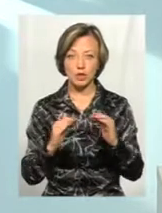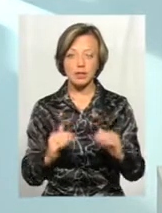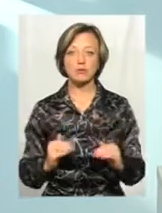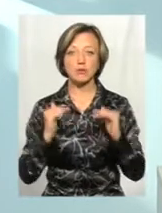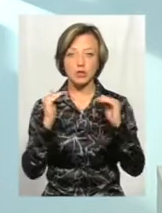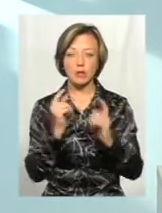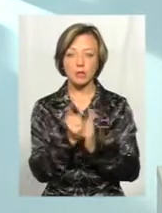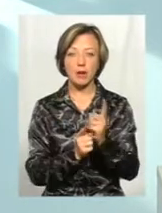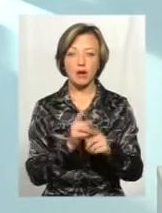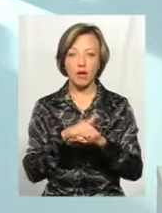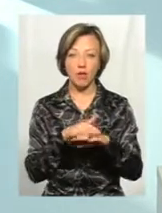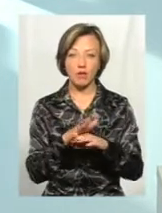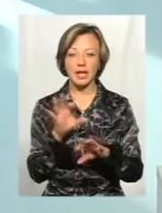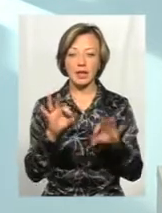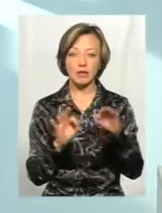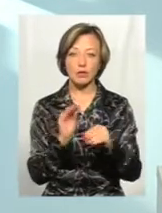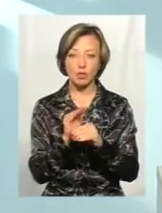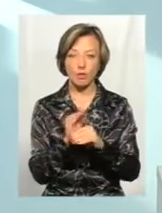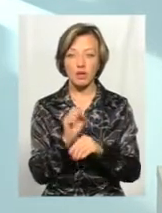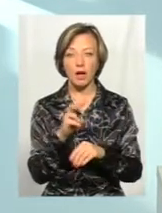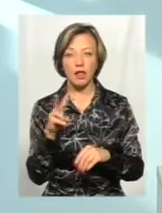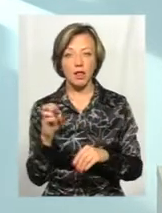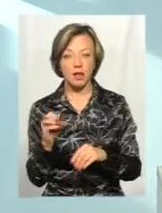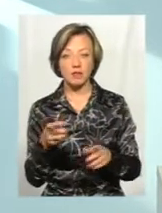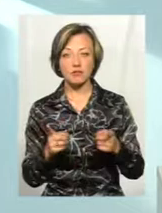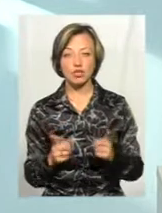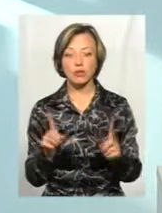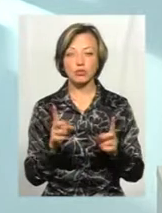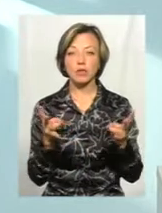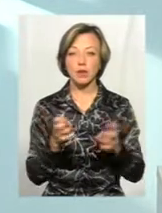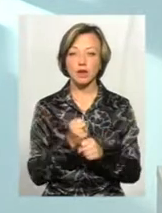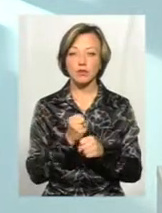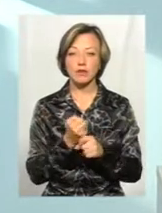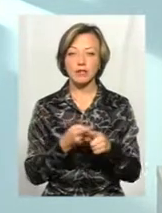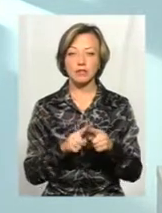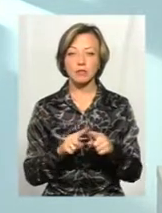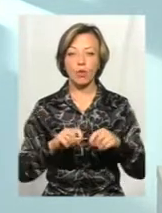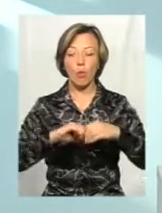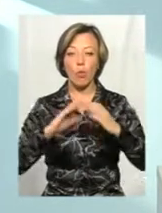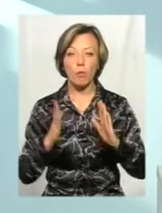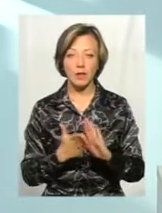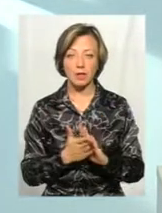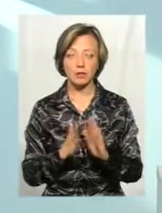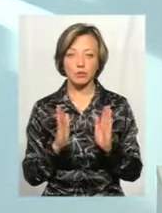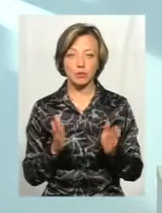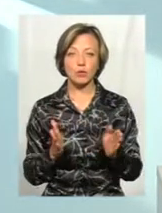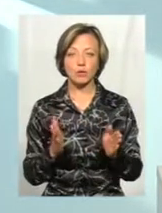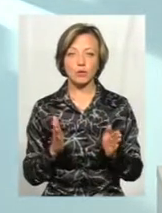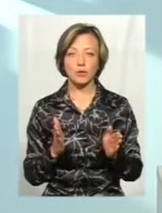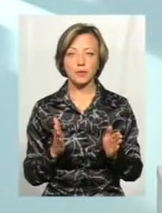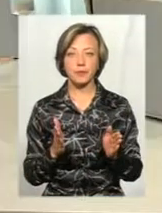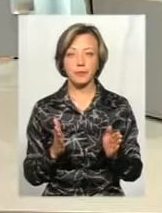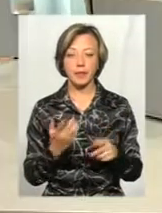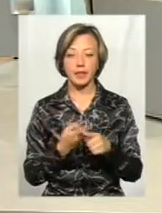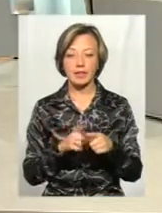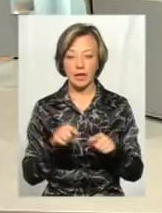збільшена, перерахована і буде індексовуватися. Але, звичайно, що треба працювати над цим дуже комплексно. І будемо, я думаю, що може